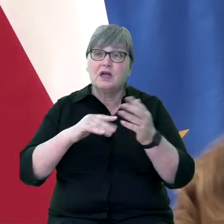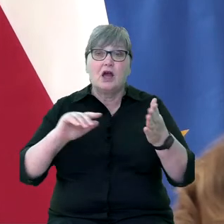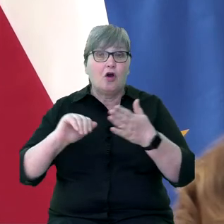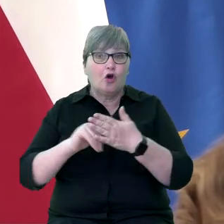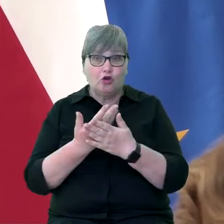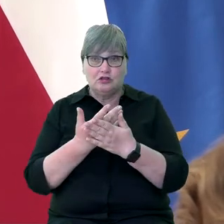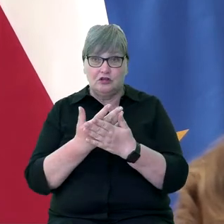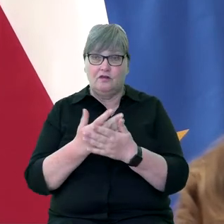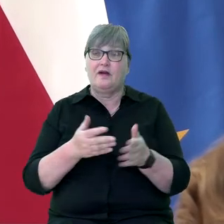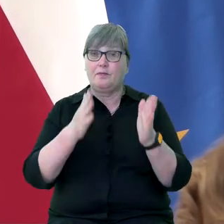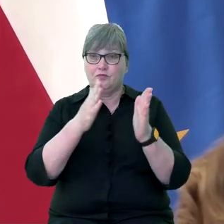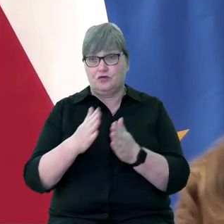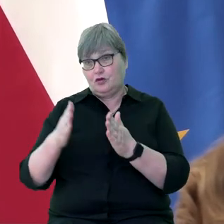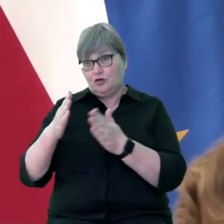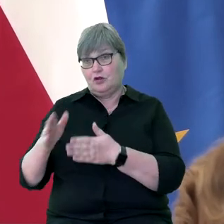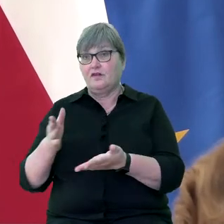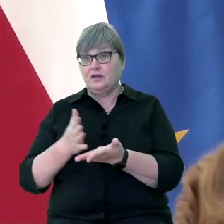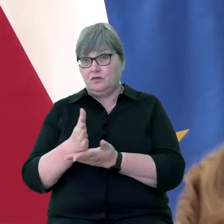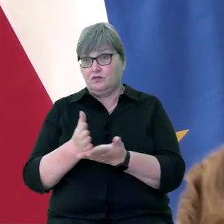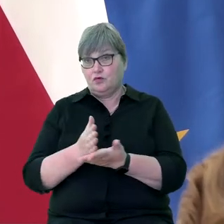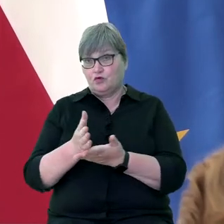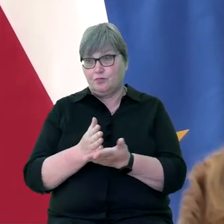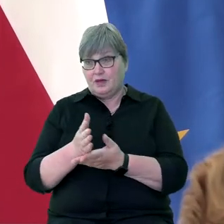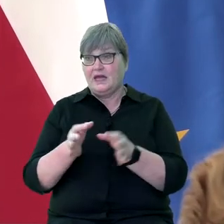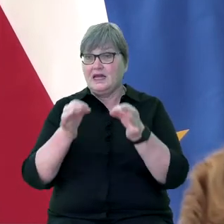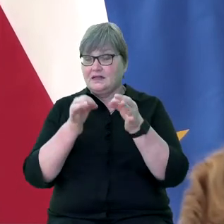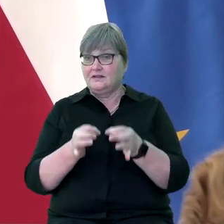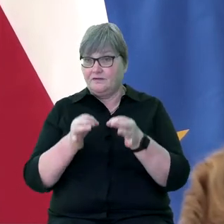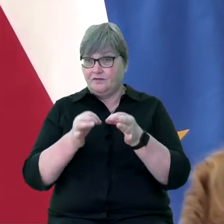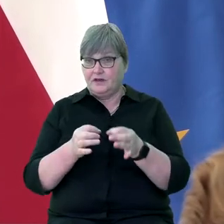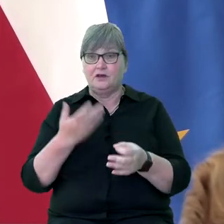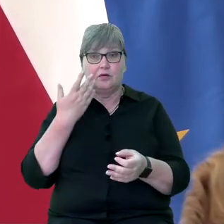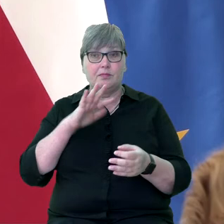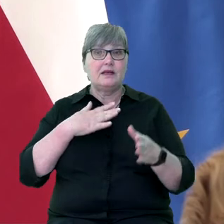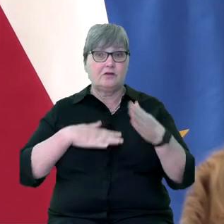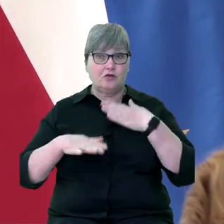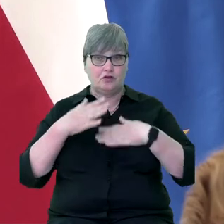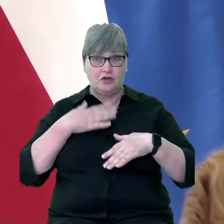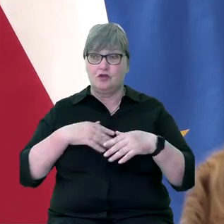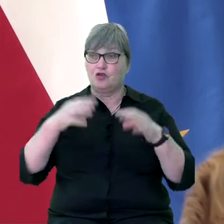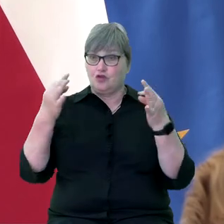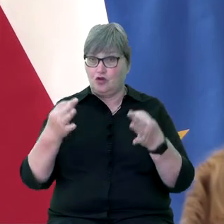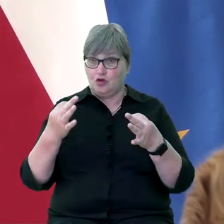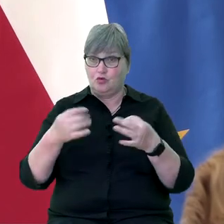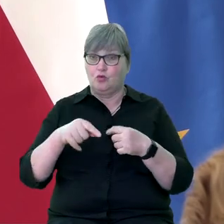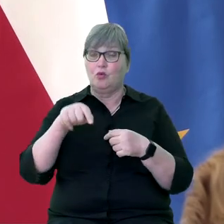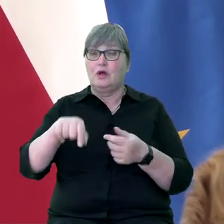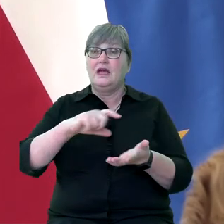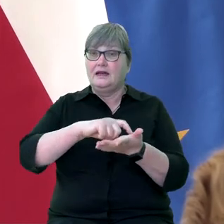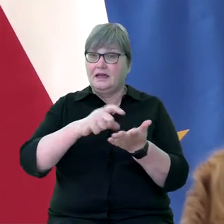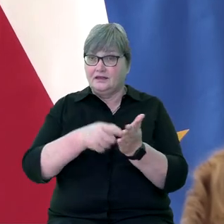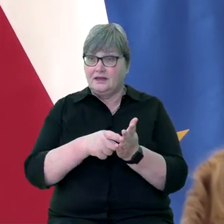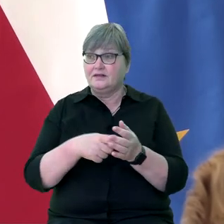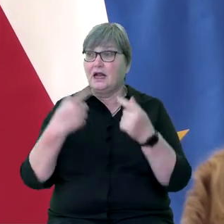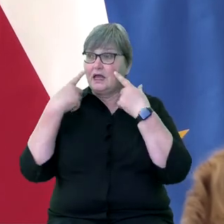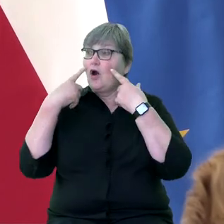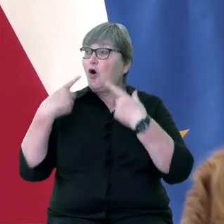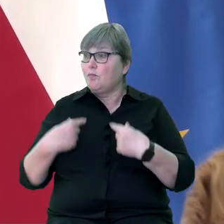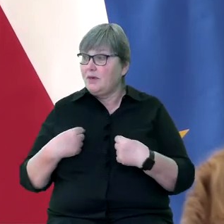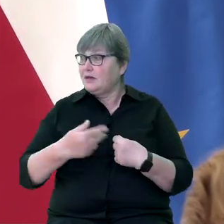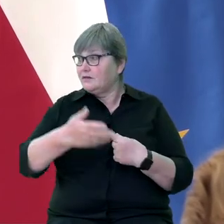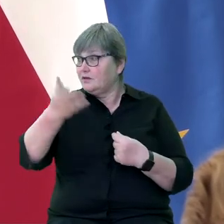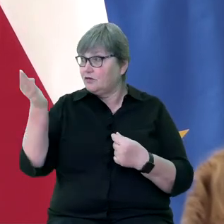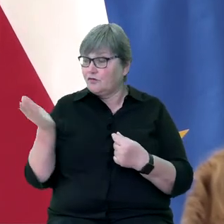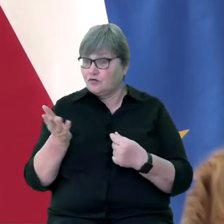Polsce służby cywilnej. Bardzo się cieszę, że na tej sali są obecni wszyscy kolejni